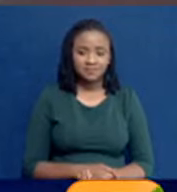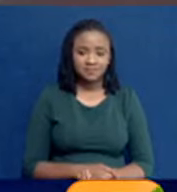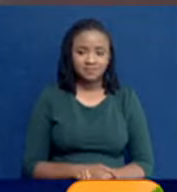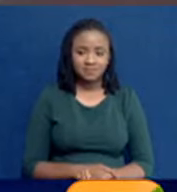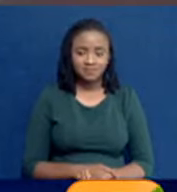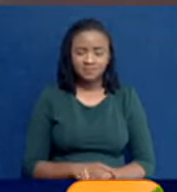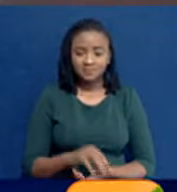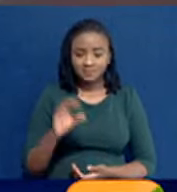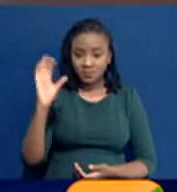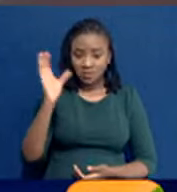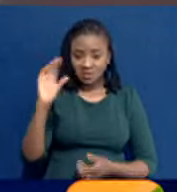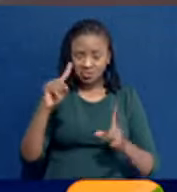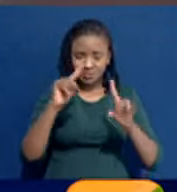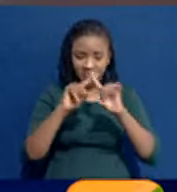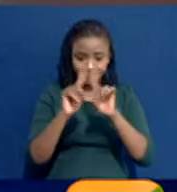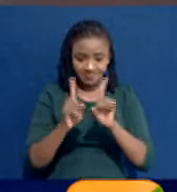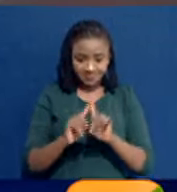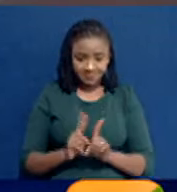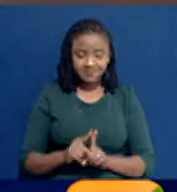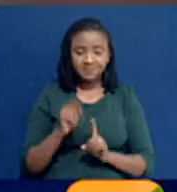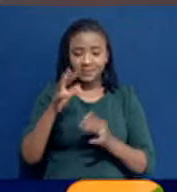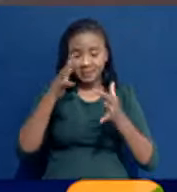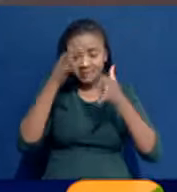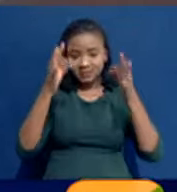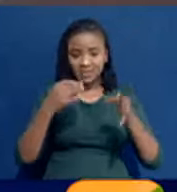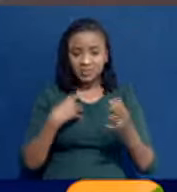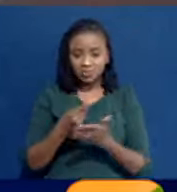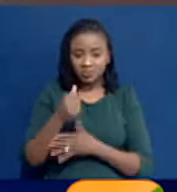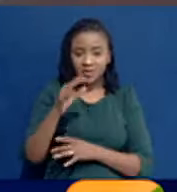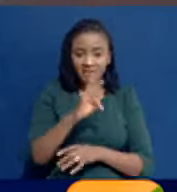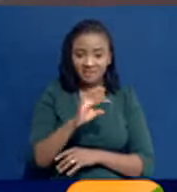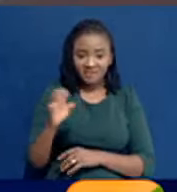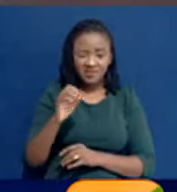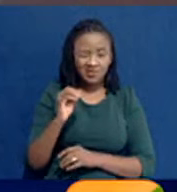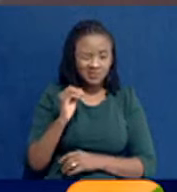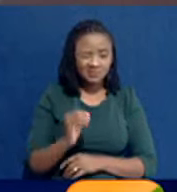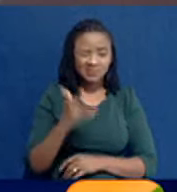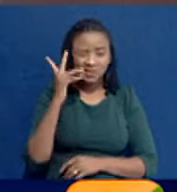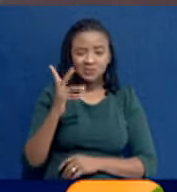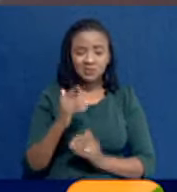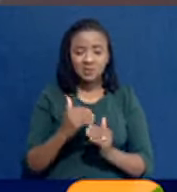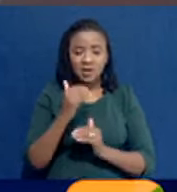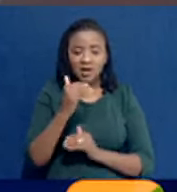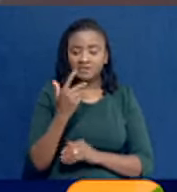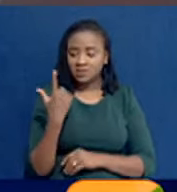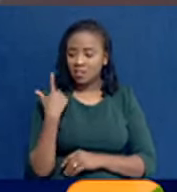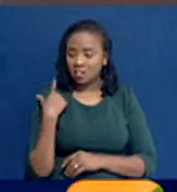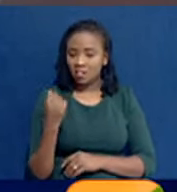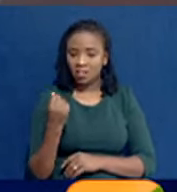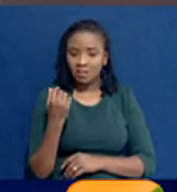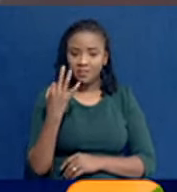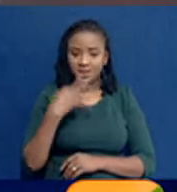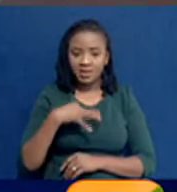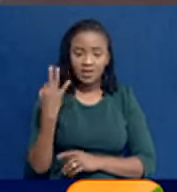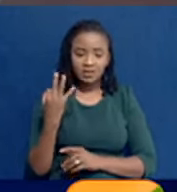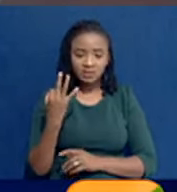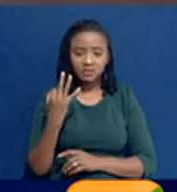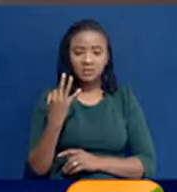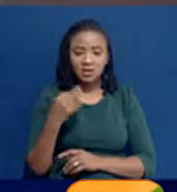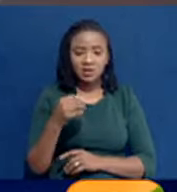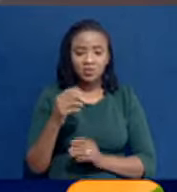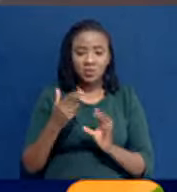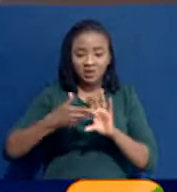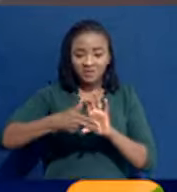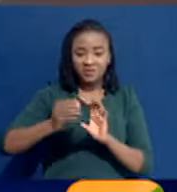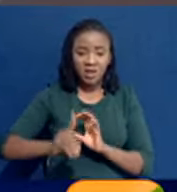Abiria katika sehemu mbalimbali nchini wamelazimika kulipa nauli ya juu siku tatu tu baada ya bei ya mafuta nchini kupanda kwa zaidi ya shilingi